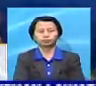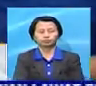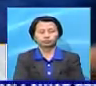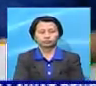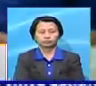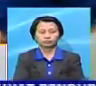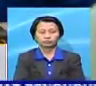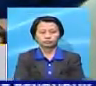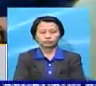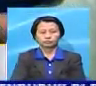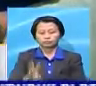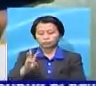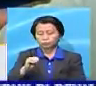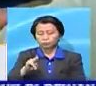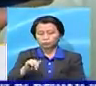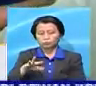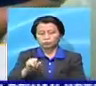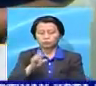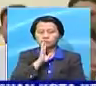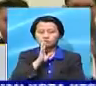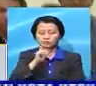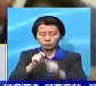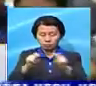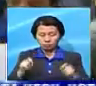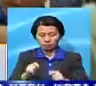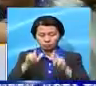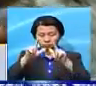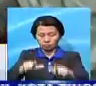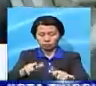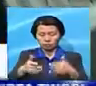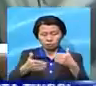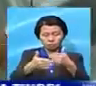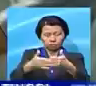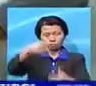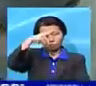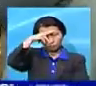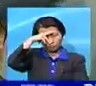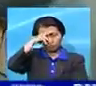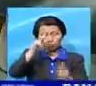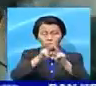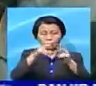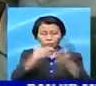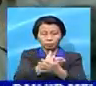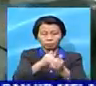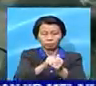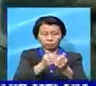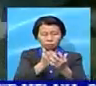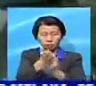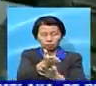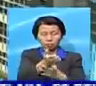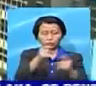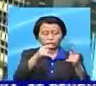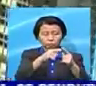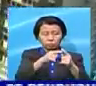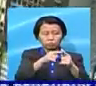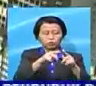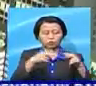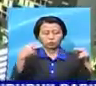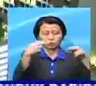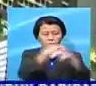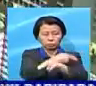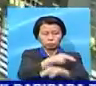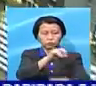Rumah WIB Legasi Residensi Kampung Baru terletak bersebelahan stesen LRT Putra Kampung Baru dengan akses terus ke Lebuh Raya Akleh.